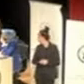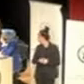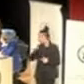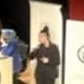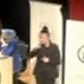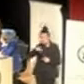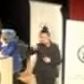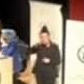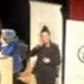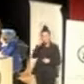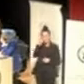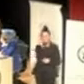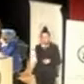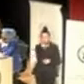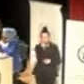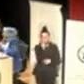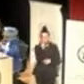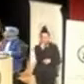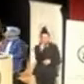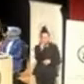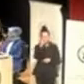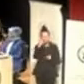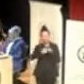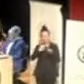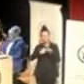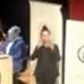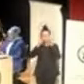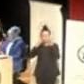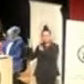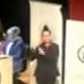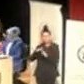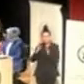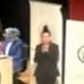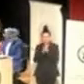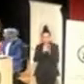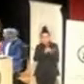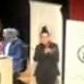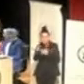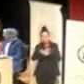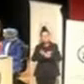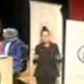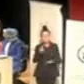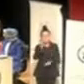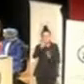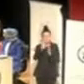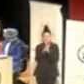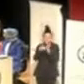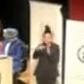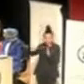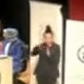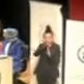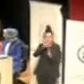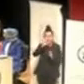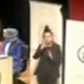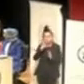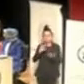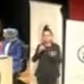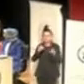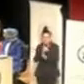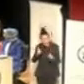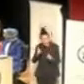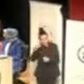Burada sizlere bir tane küçük örnek göstermek istiyorum. Kitabımızın tamamı değil, bir sayfasından hem animasyon içeren hem